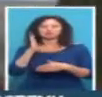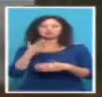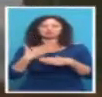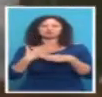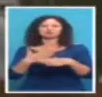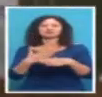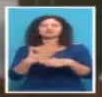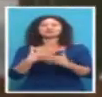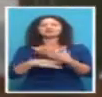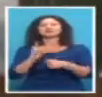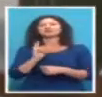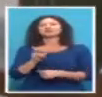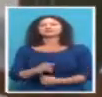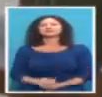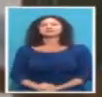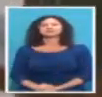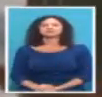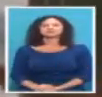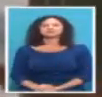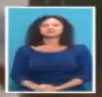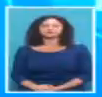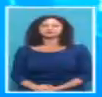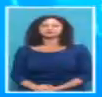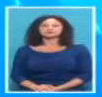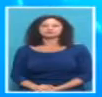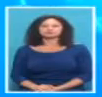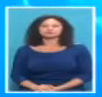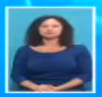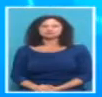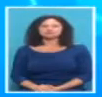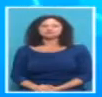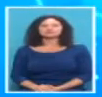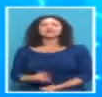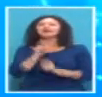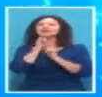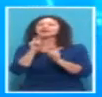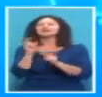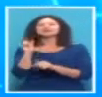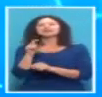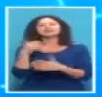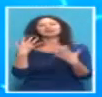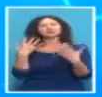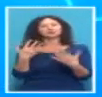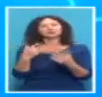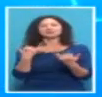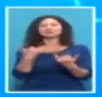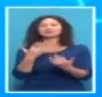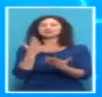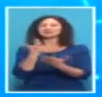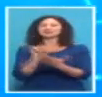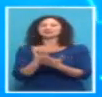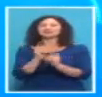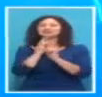Иващенко, Сергей Киселев, телеканал «Кустанай», Тарановский район. Награда за золотые руки. Сегодня состоялась